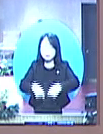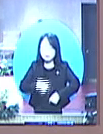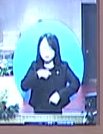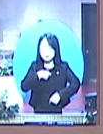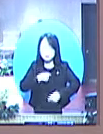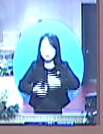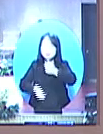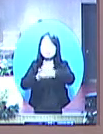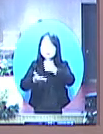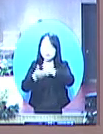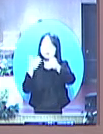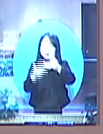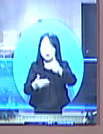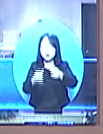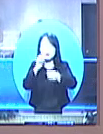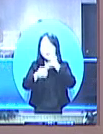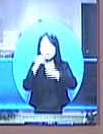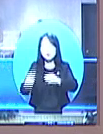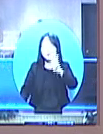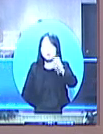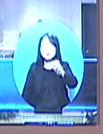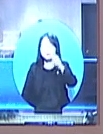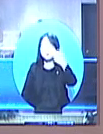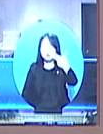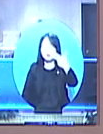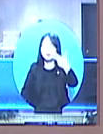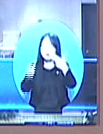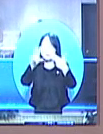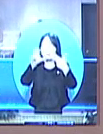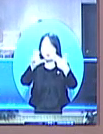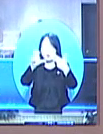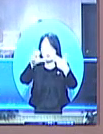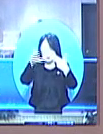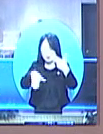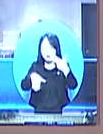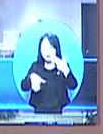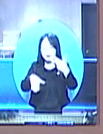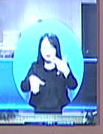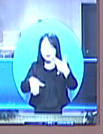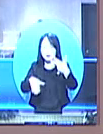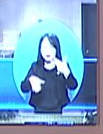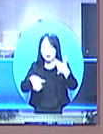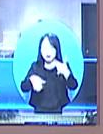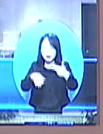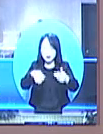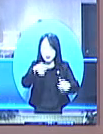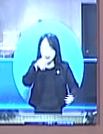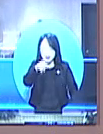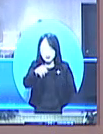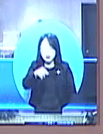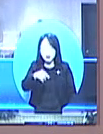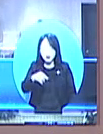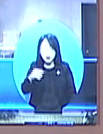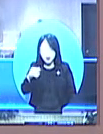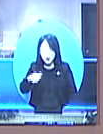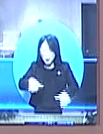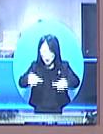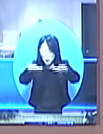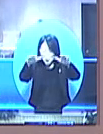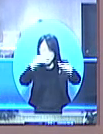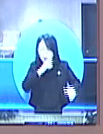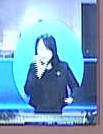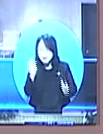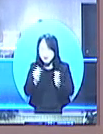칭해 주시는 것입니다. 시편 37편 25절 26절입니다 내가 어려서부터 늙기까지 의인이 버림을